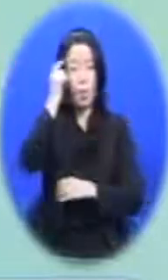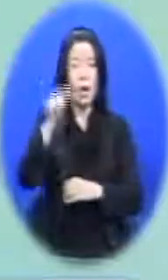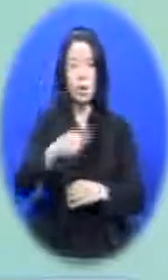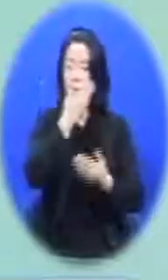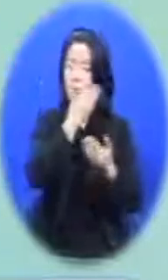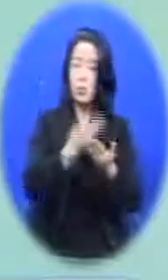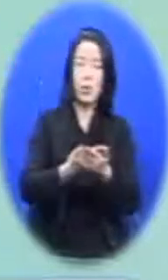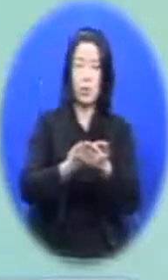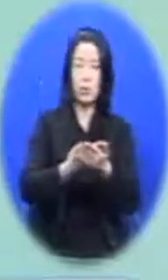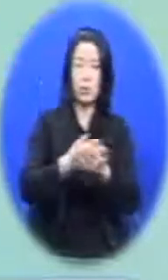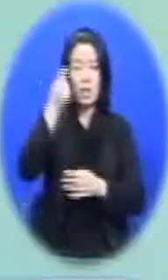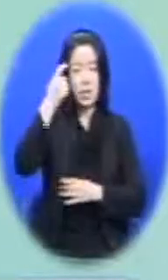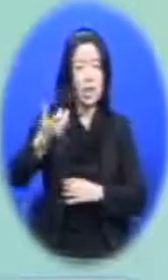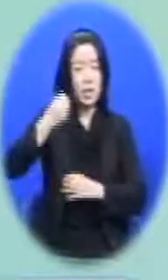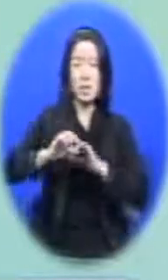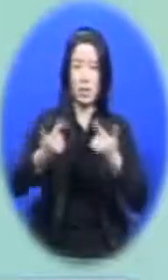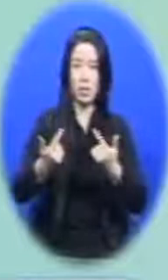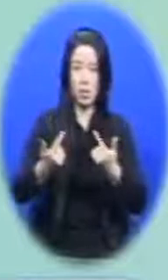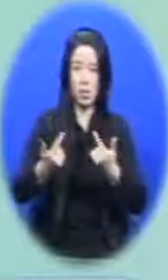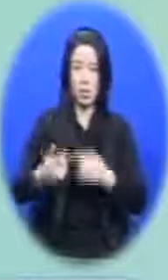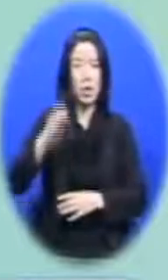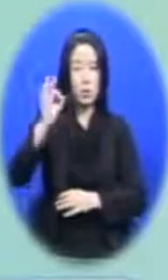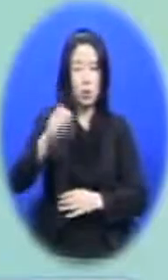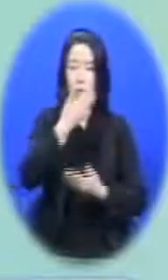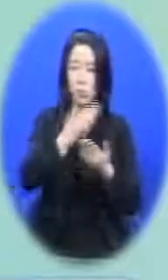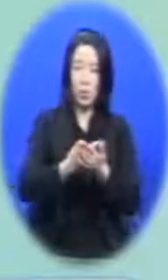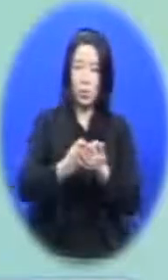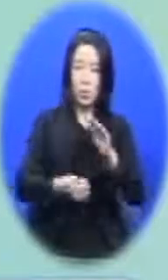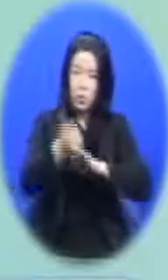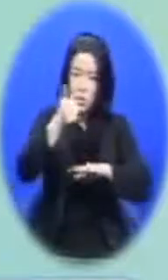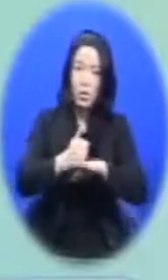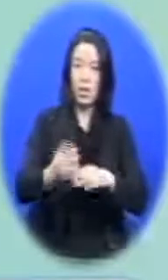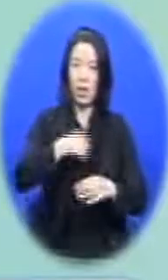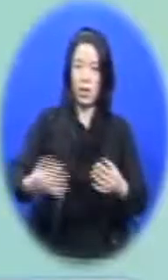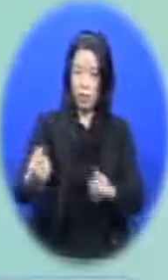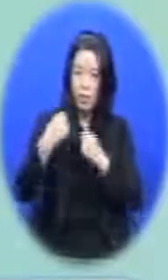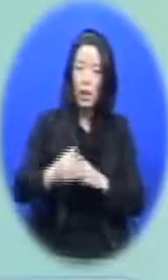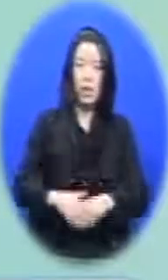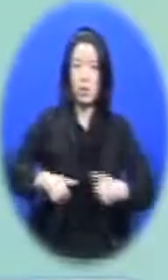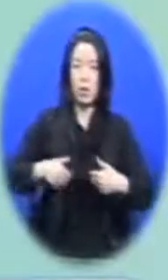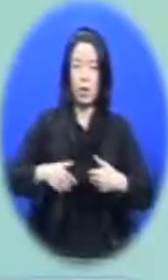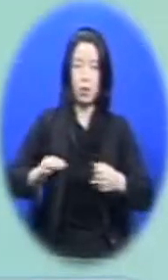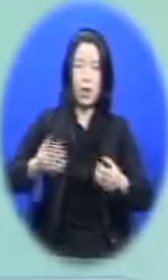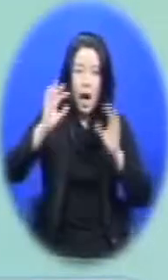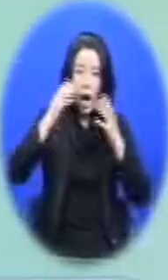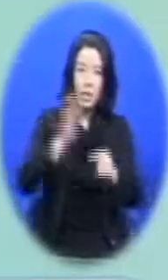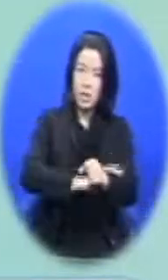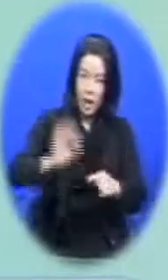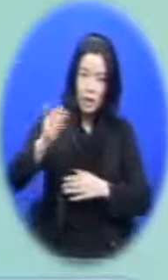중요하다고 여기지 못하고 산 거. 돈은 중요하고 성공도 해야 되겠고 건강도 필요하고 자녀들도 잘 됐으면